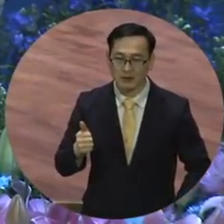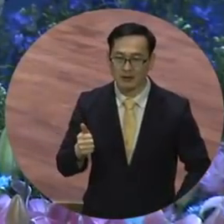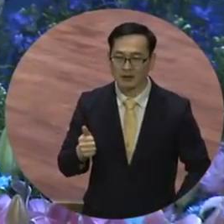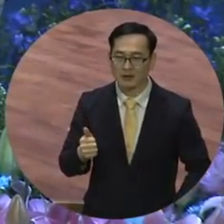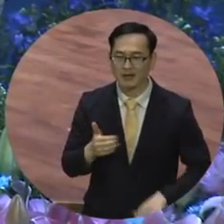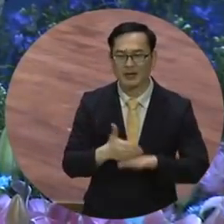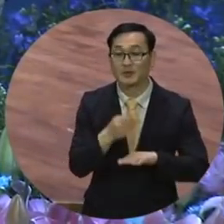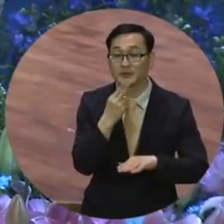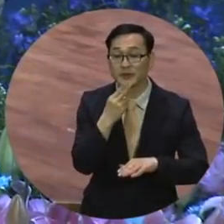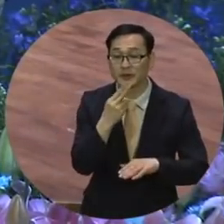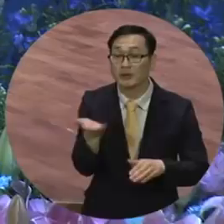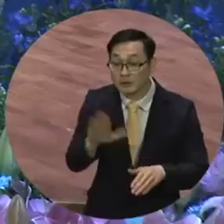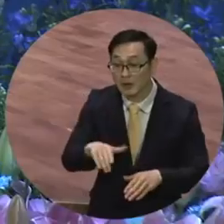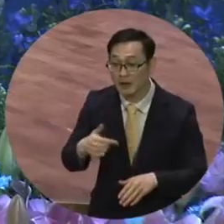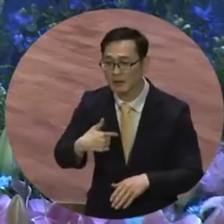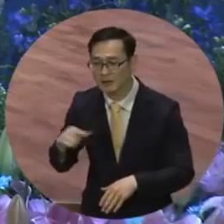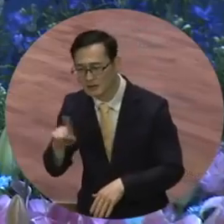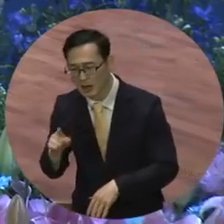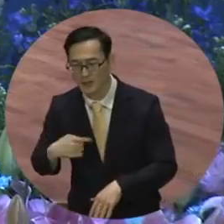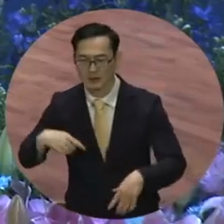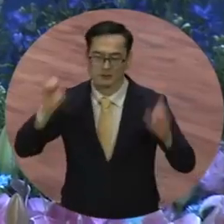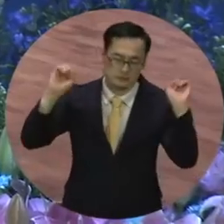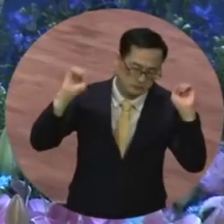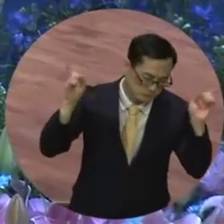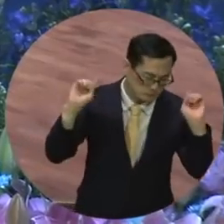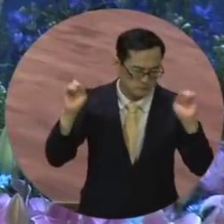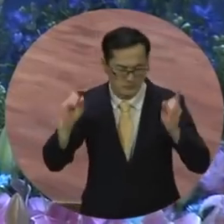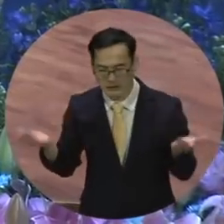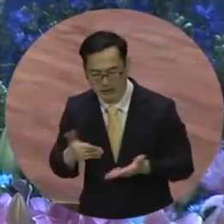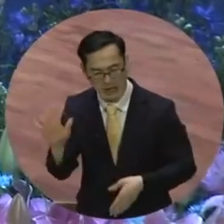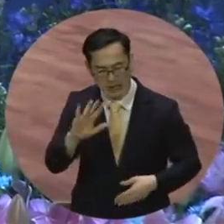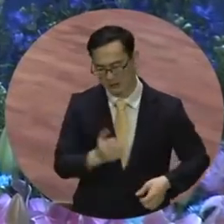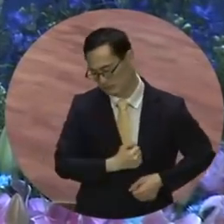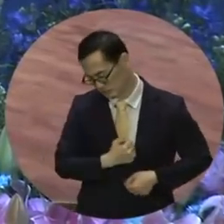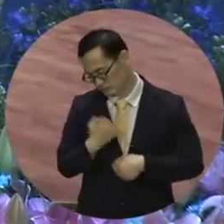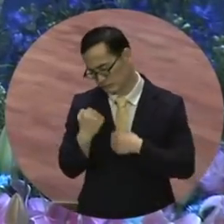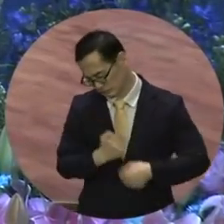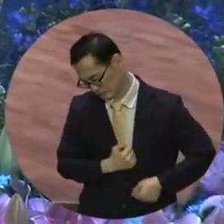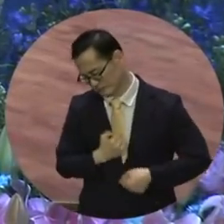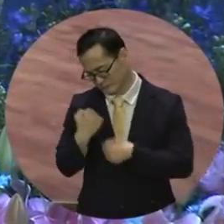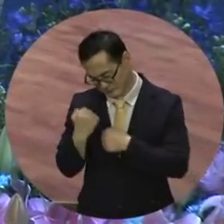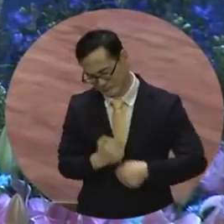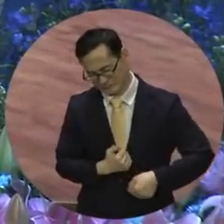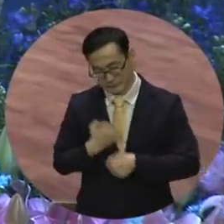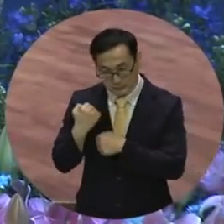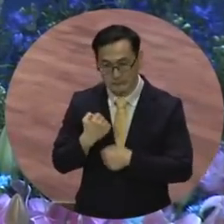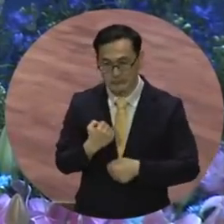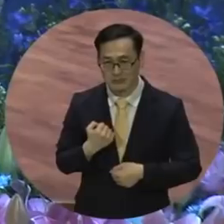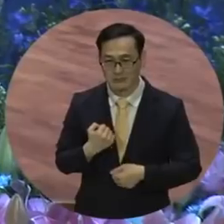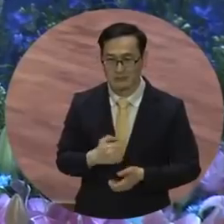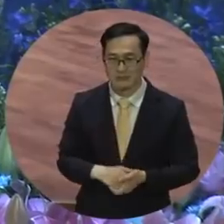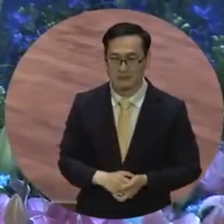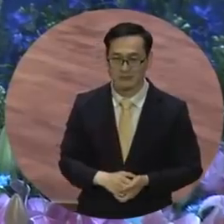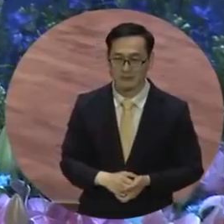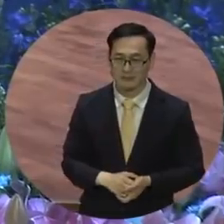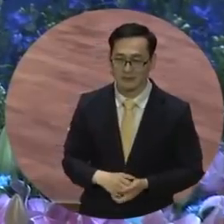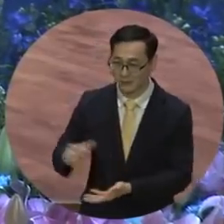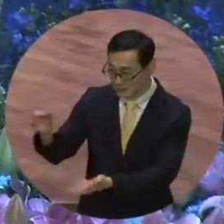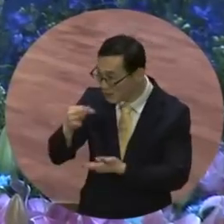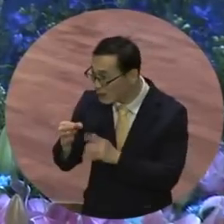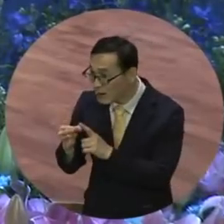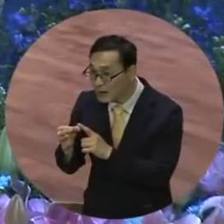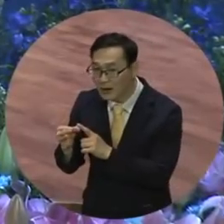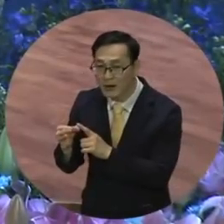없어요. 근데 이거나 손 농땡이 치고 막 그냥 이렇게 막 재나치고 이런 사람들이요. 교회 나면 막 눈물 쩔쩔 흘리고 막